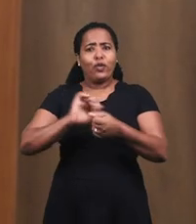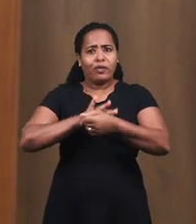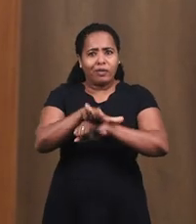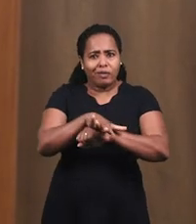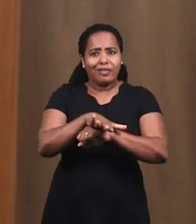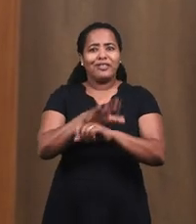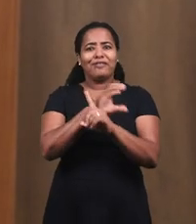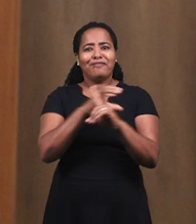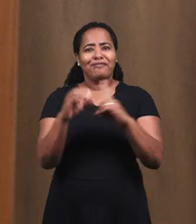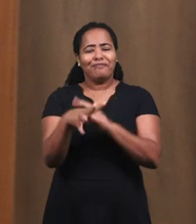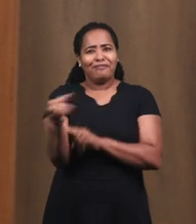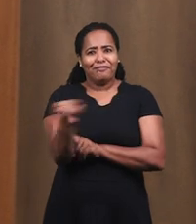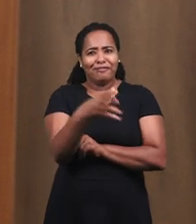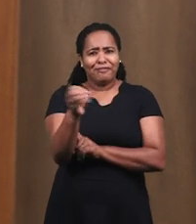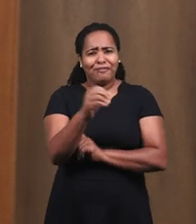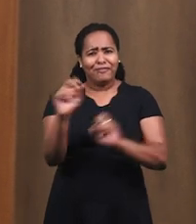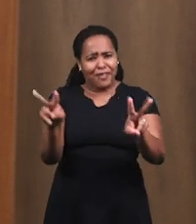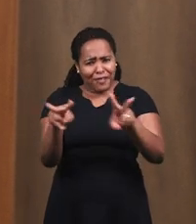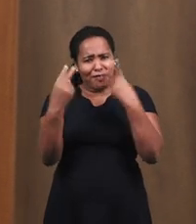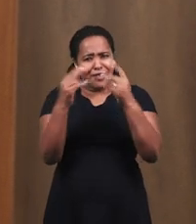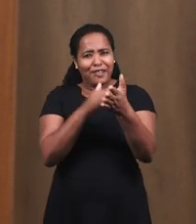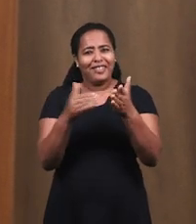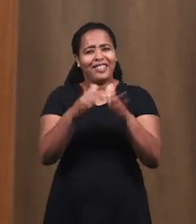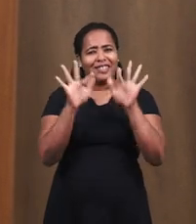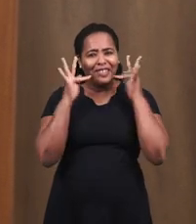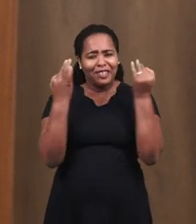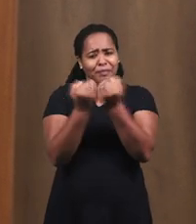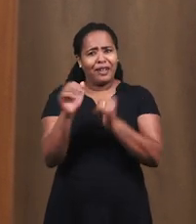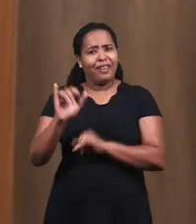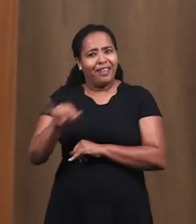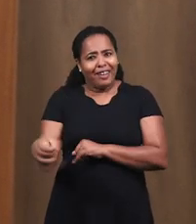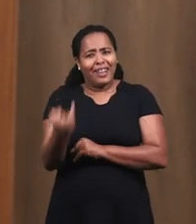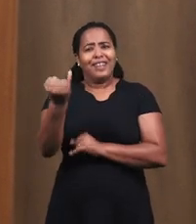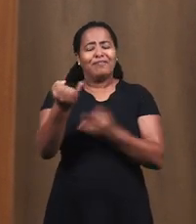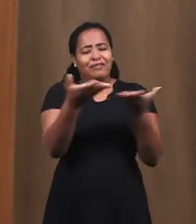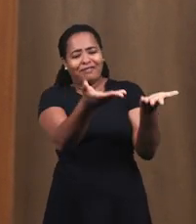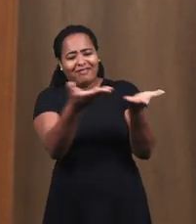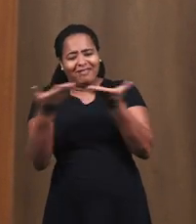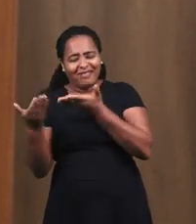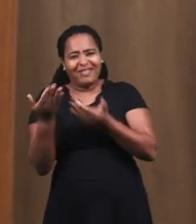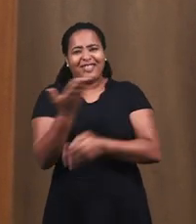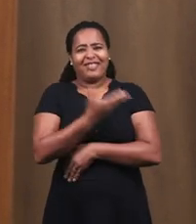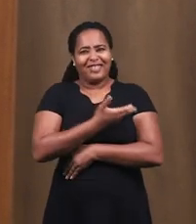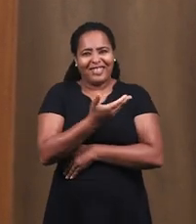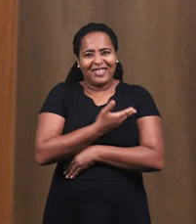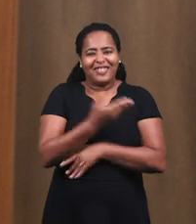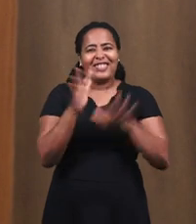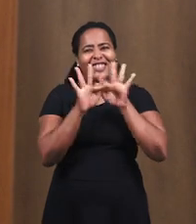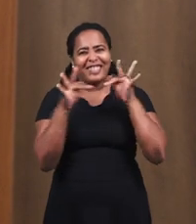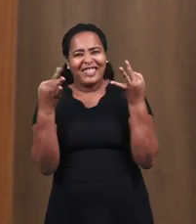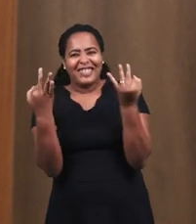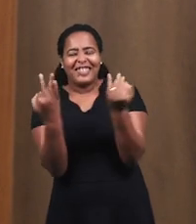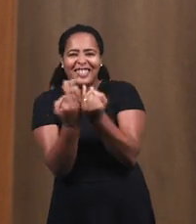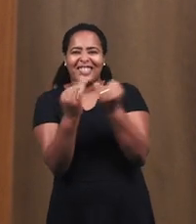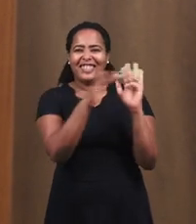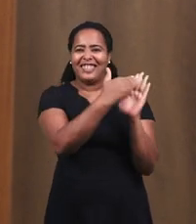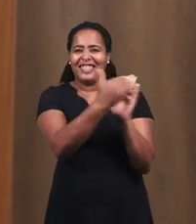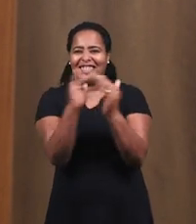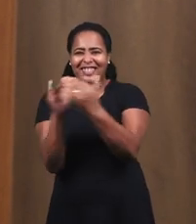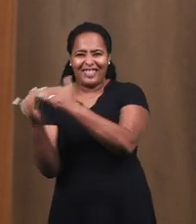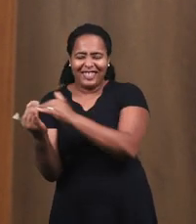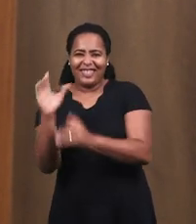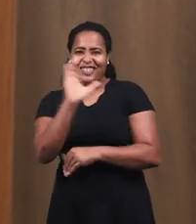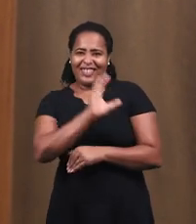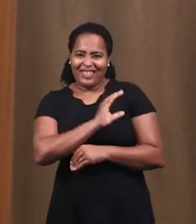часов вечера новое богослужение транслируется для всей семьи. Воспользуйтесь, получите благословение и поделитесь